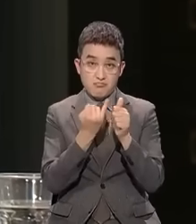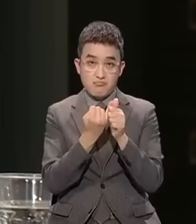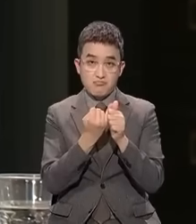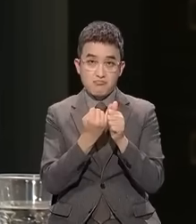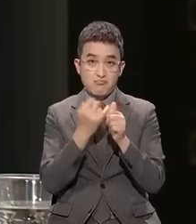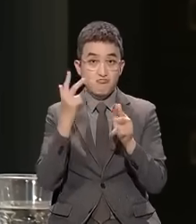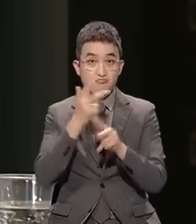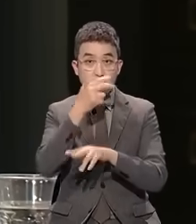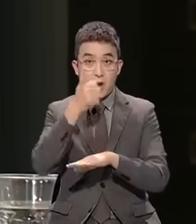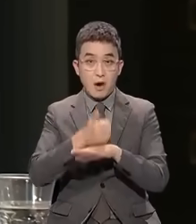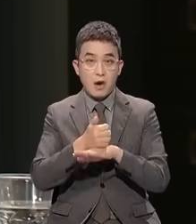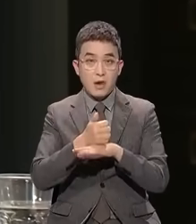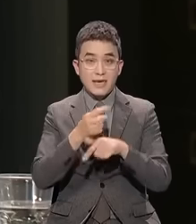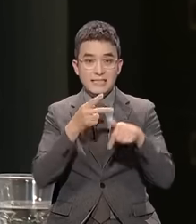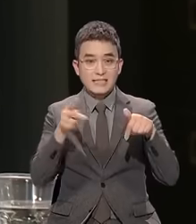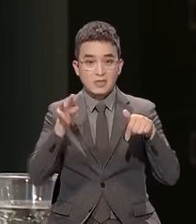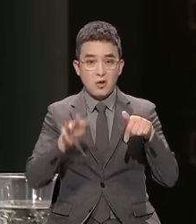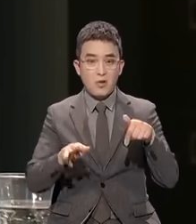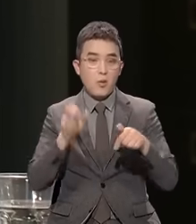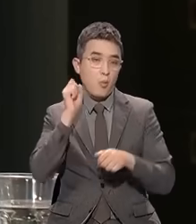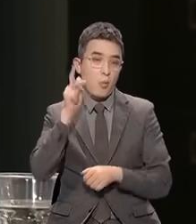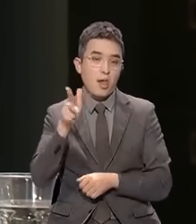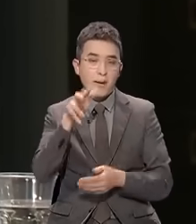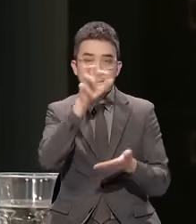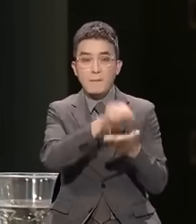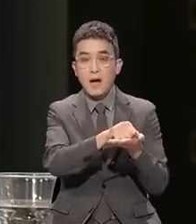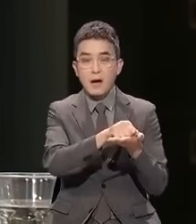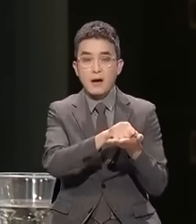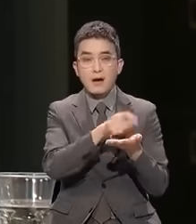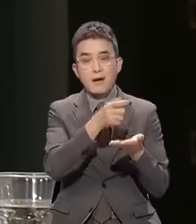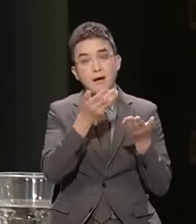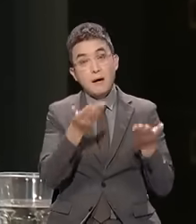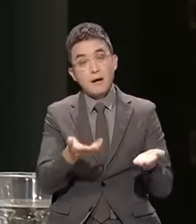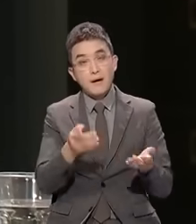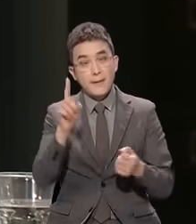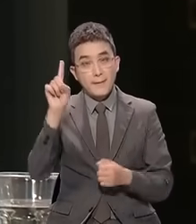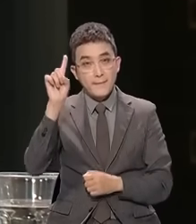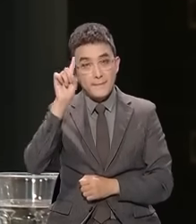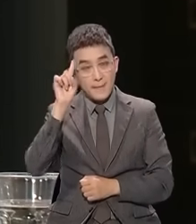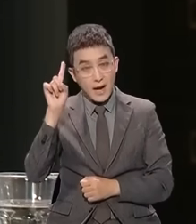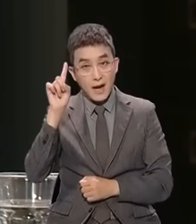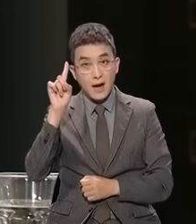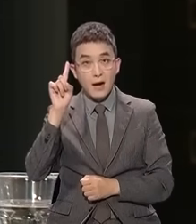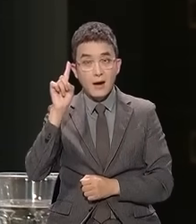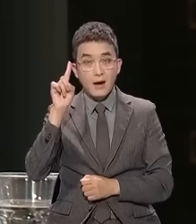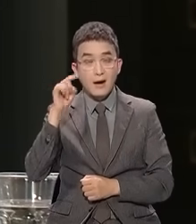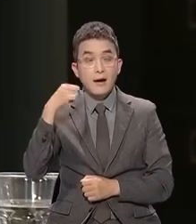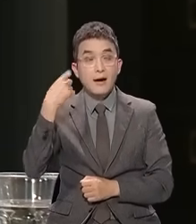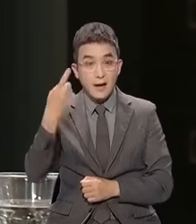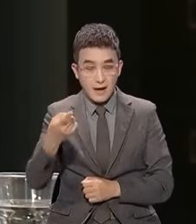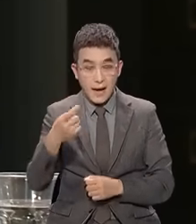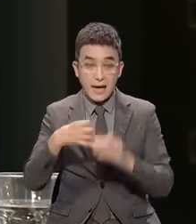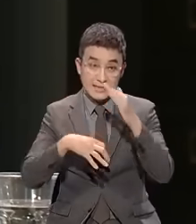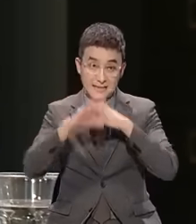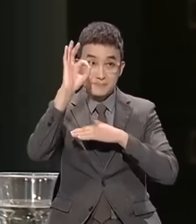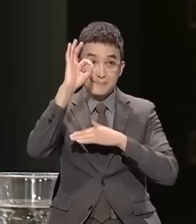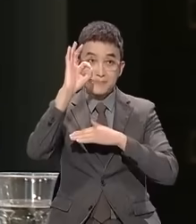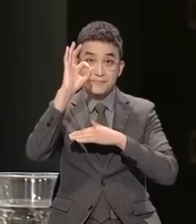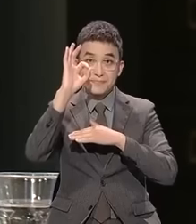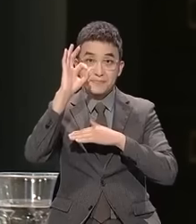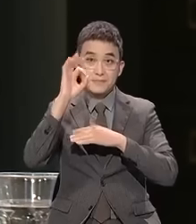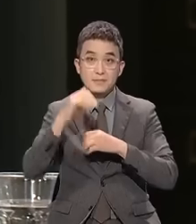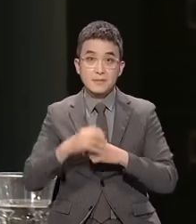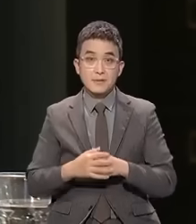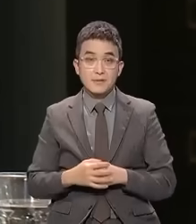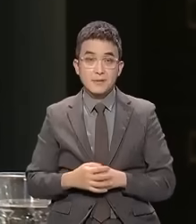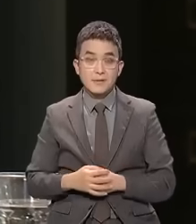즐기는 바캉스를 즐기기 위해서 인천의 한 호텔에 가셨는데, 1박을 하고 그 다음날 아침, 정말,